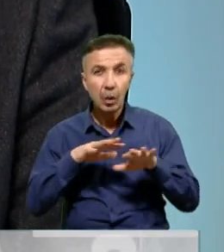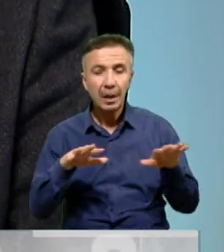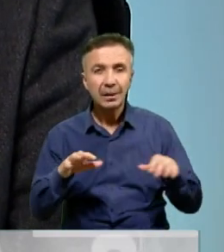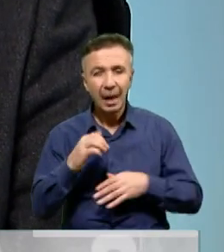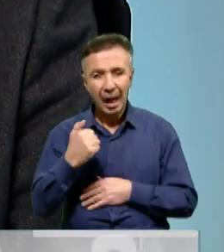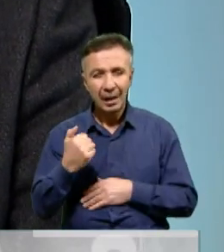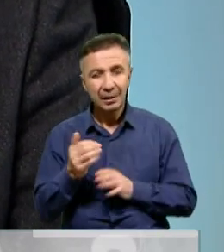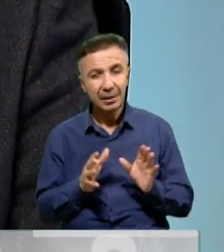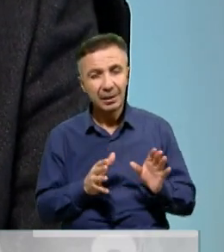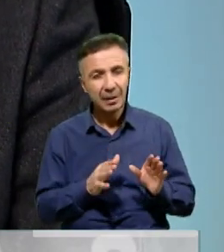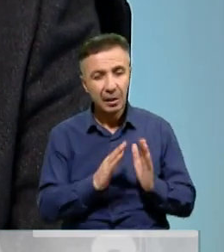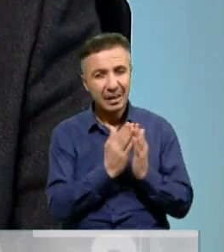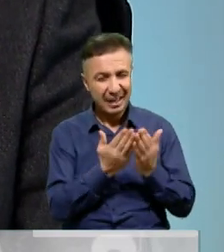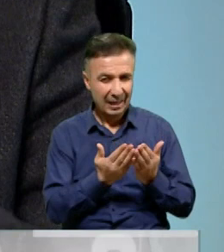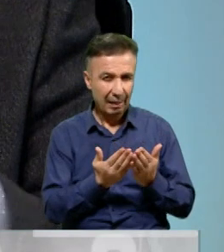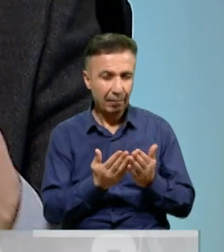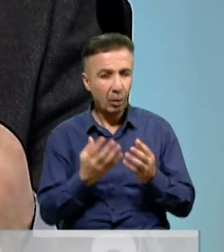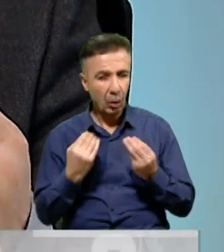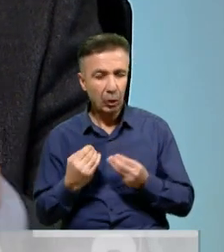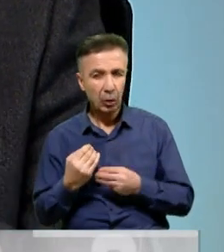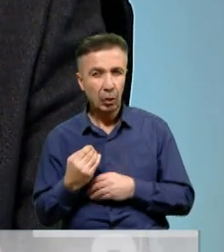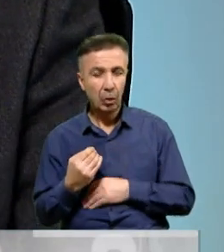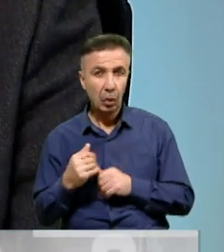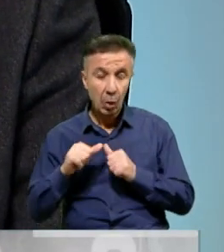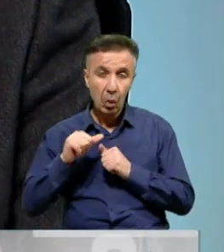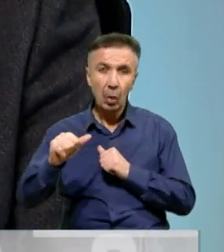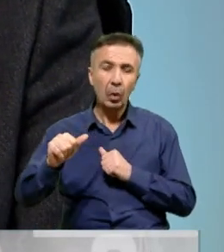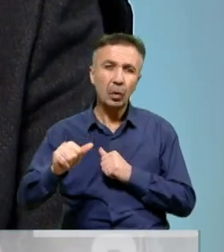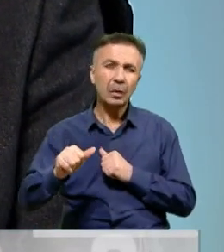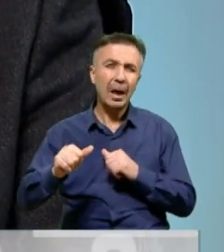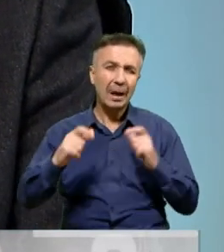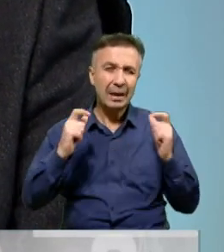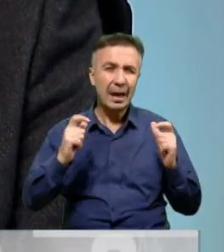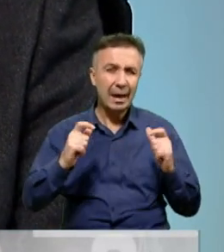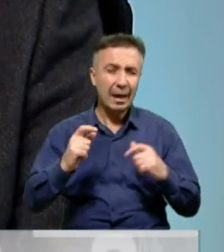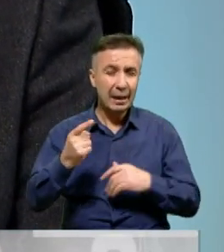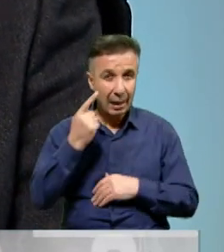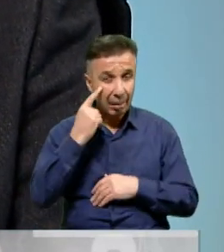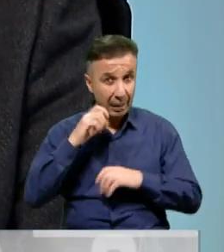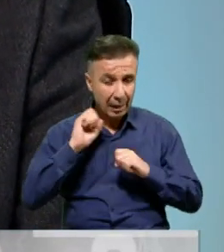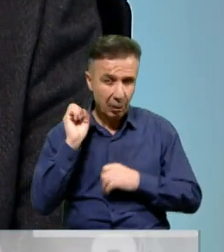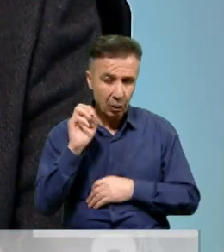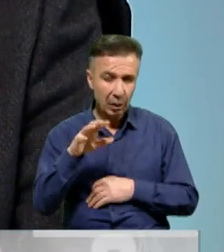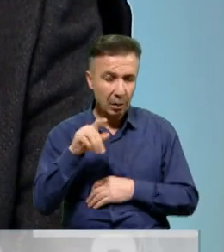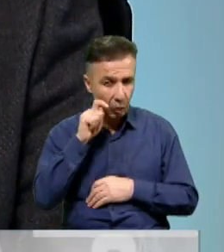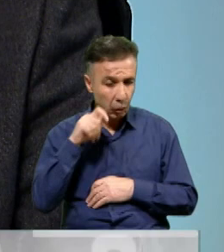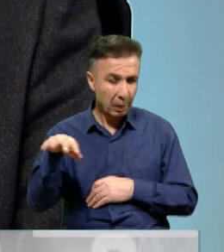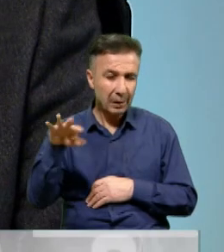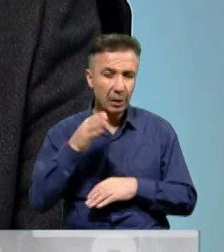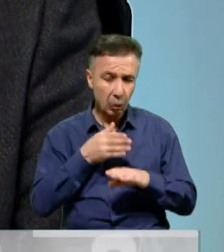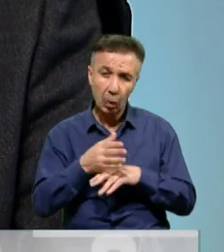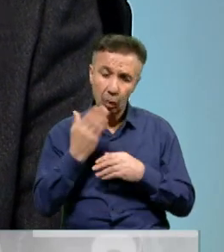haline getirildi ve bu uzak ülkelere gönderildi ki oralarda Müslümanlar doğru okusunlar,